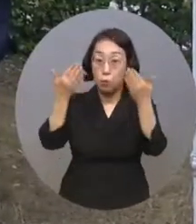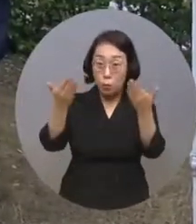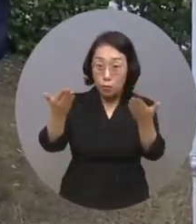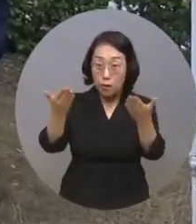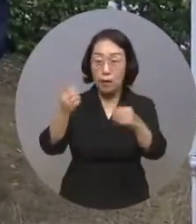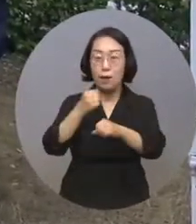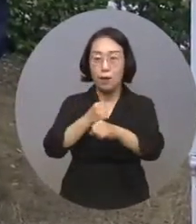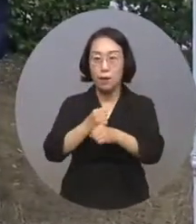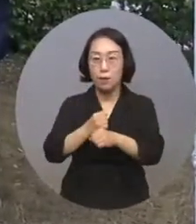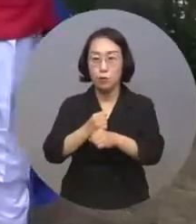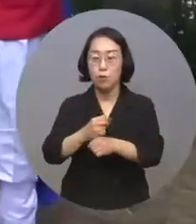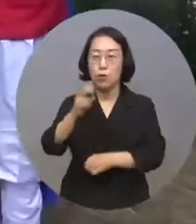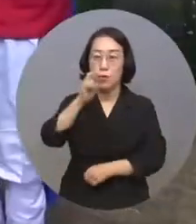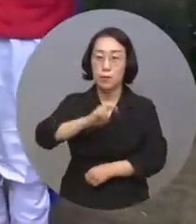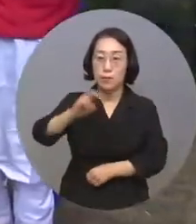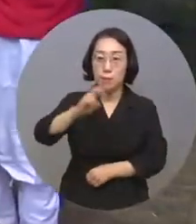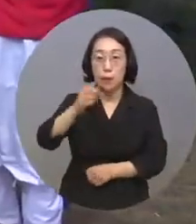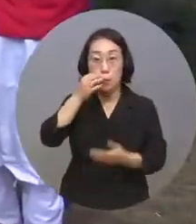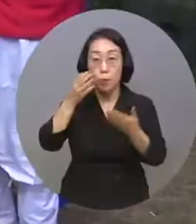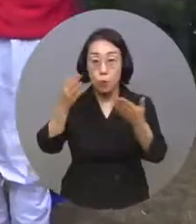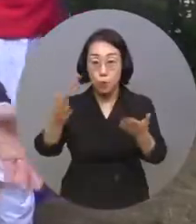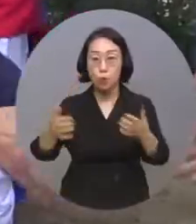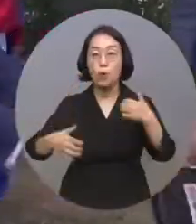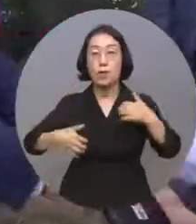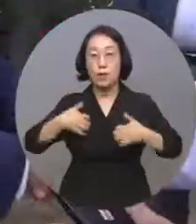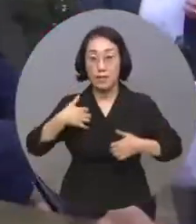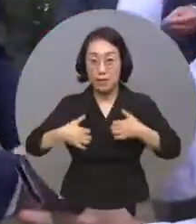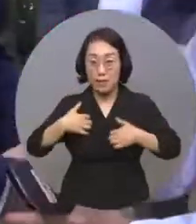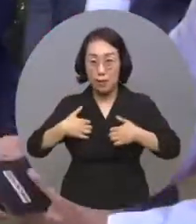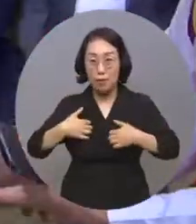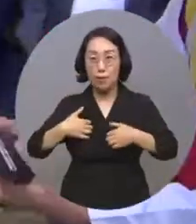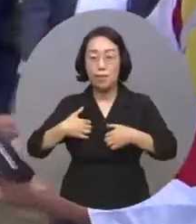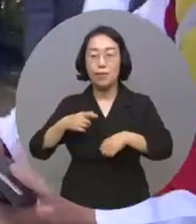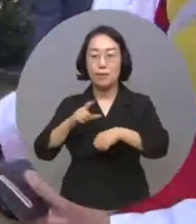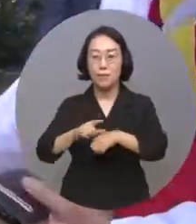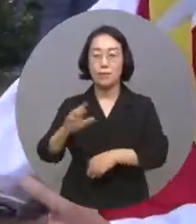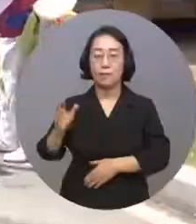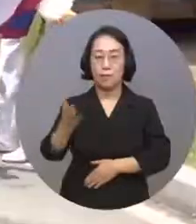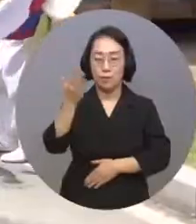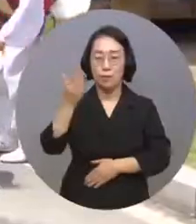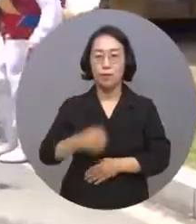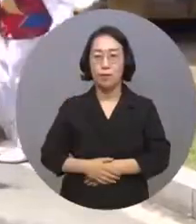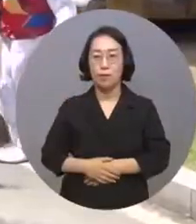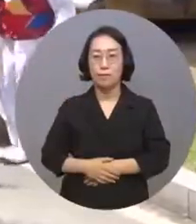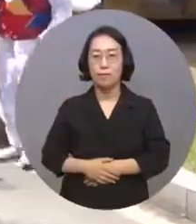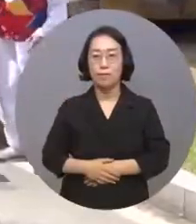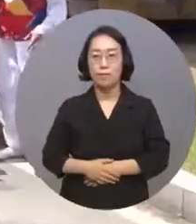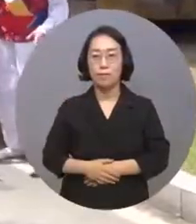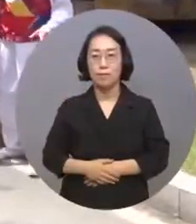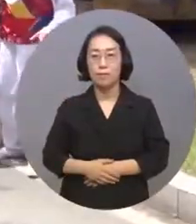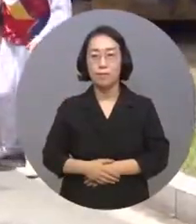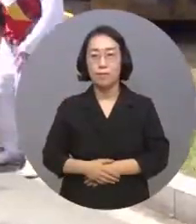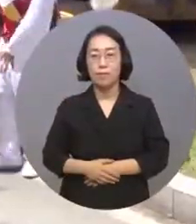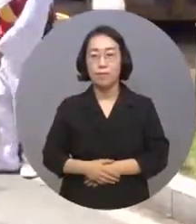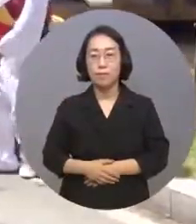참여한 풍물패들은 흥겨운 풍물놀이로 흥겨운 시간을 가졌습니다. 복지TV 뉴스 김현주입니다.